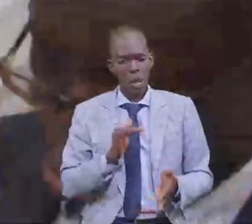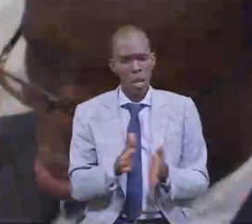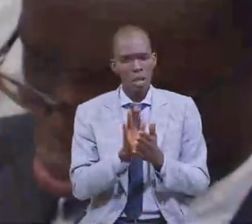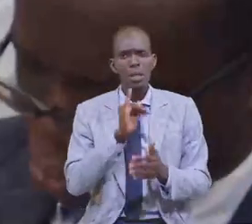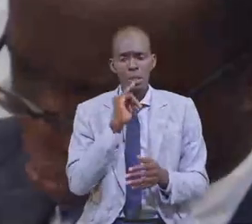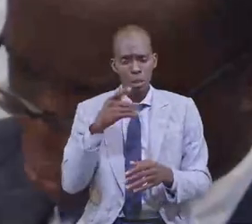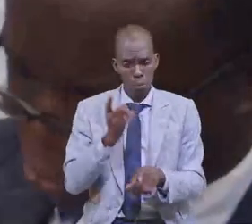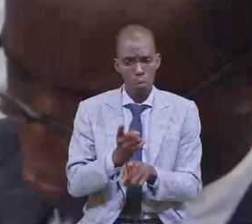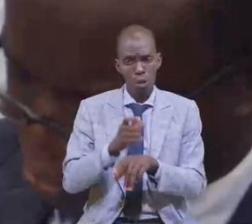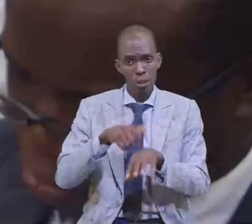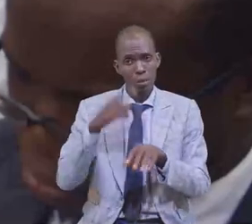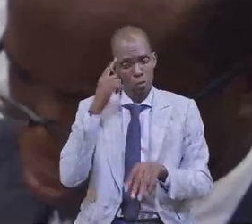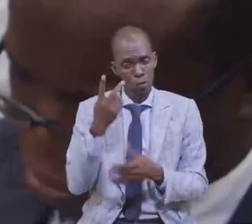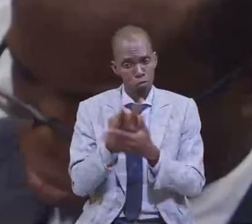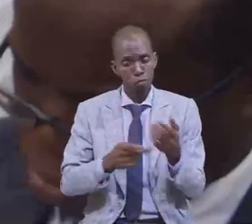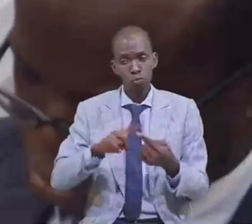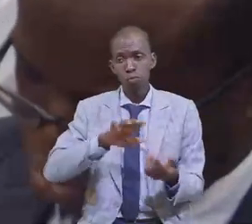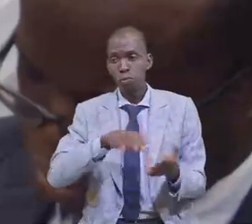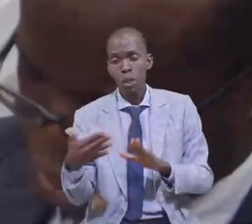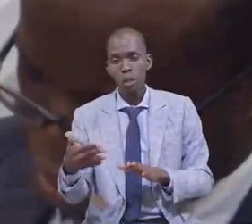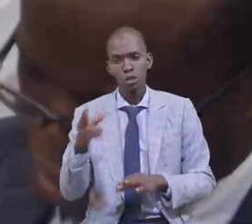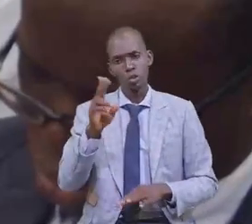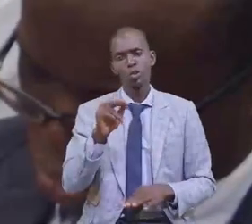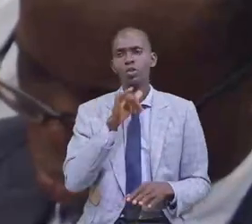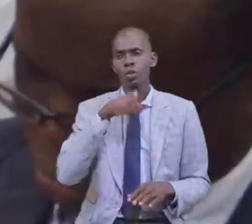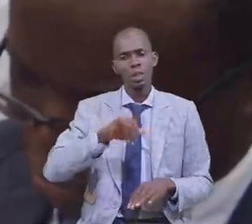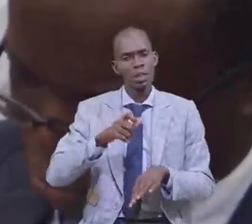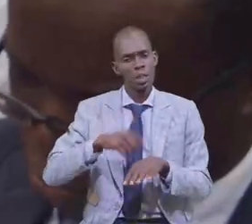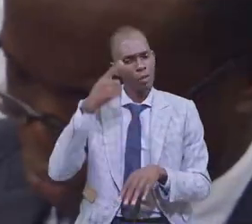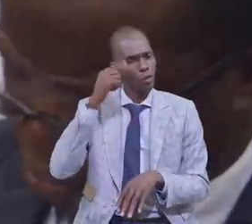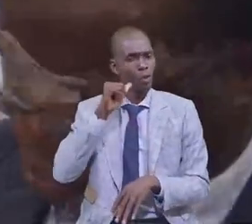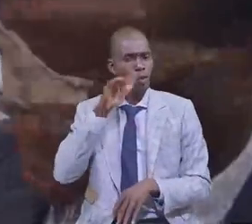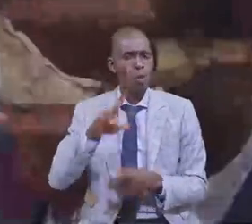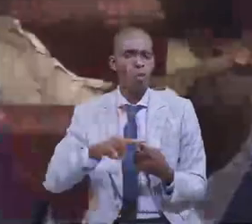Est-ce son heure de mourir? Est-ce son heure de mourir?